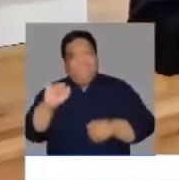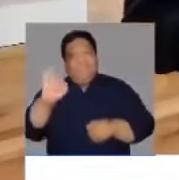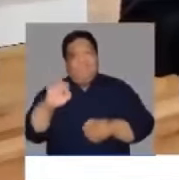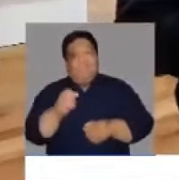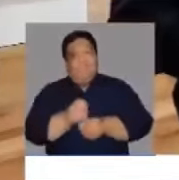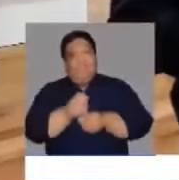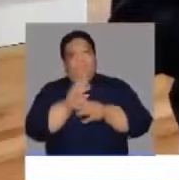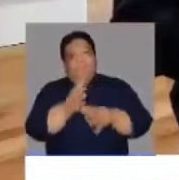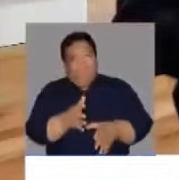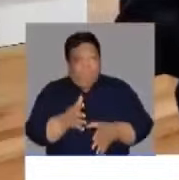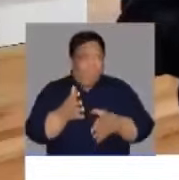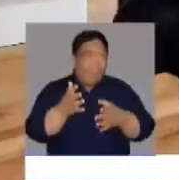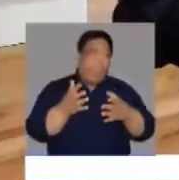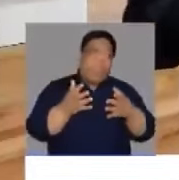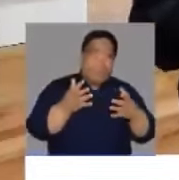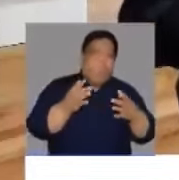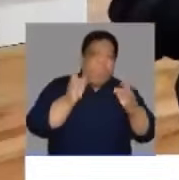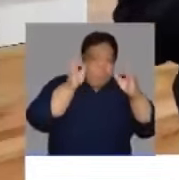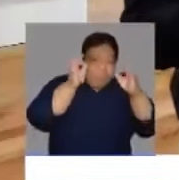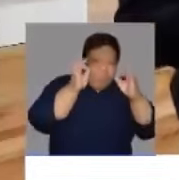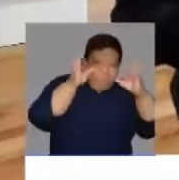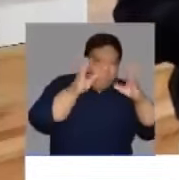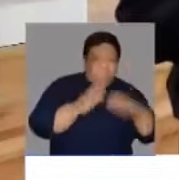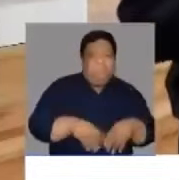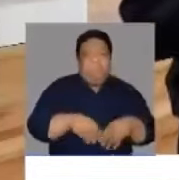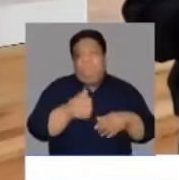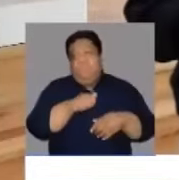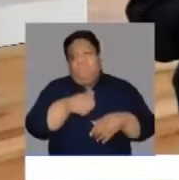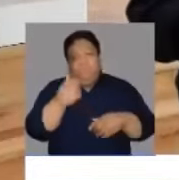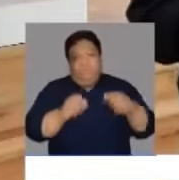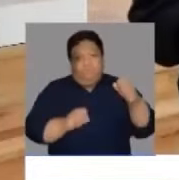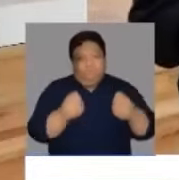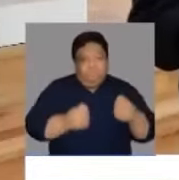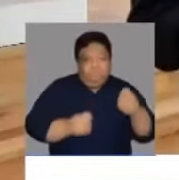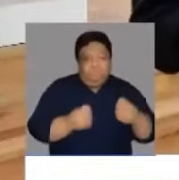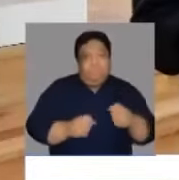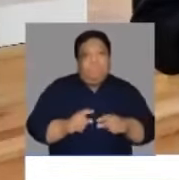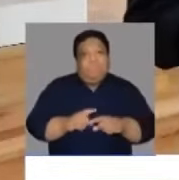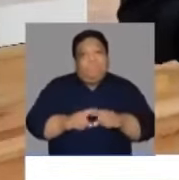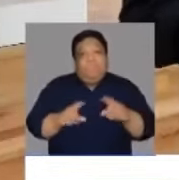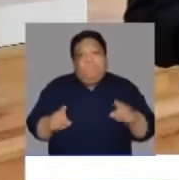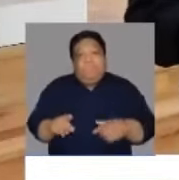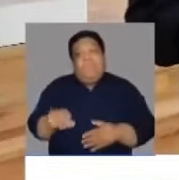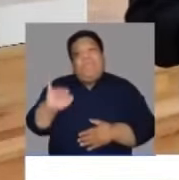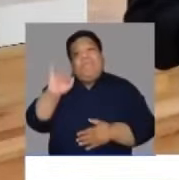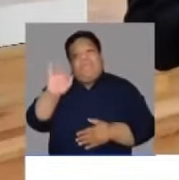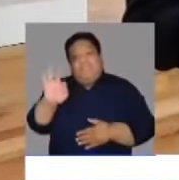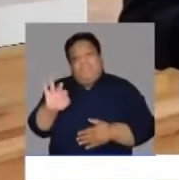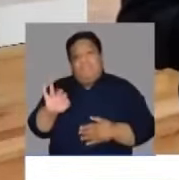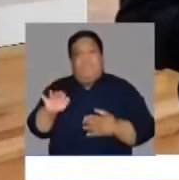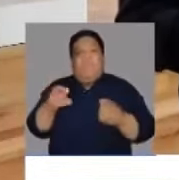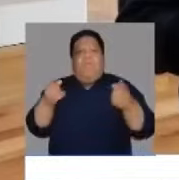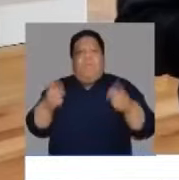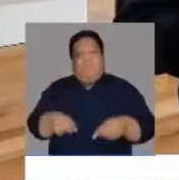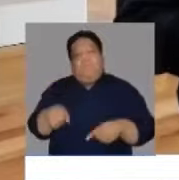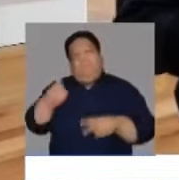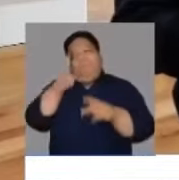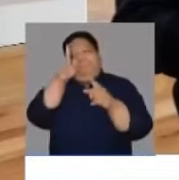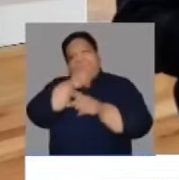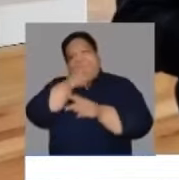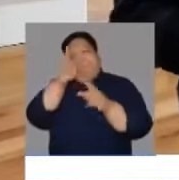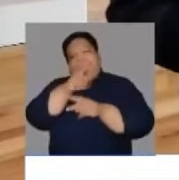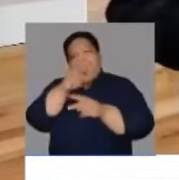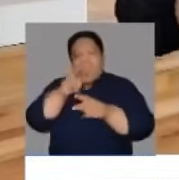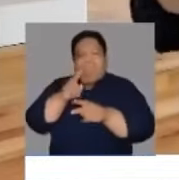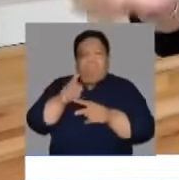pedestrian o sa ibang kotse. Pero ito naman po ay para sa mga kaso ng pagpapabaya o kung ito ay isang actual na krimen